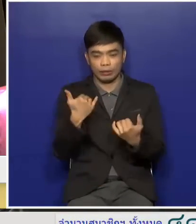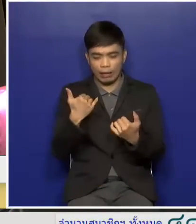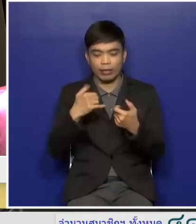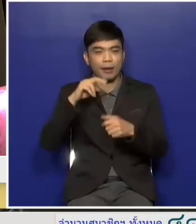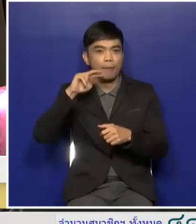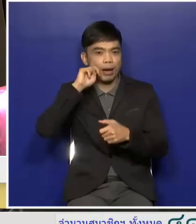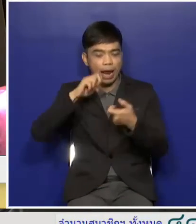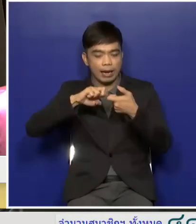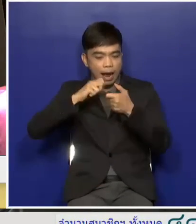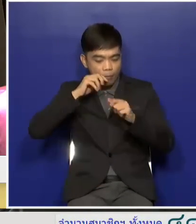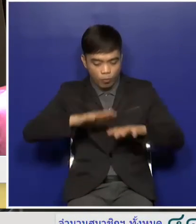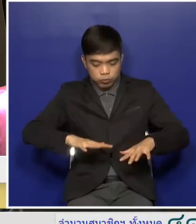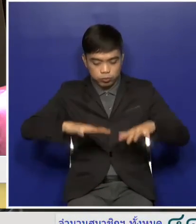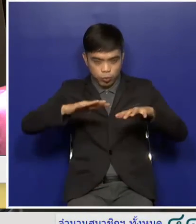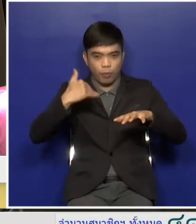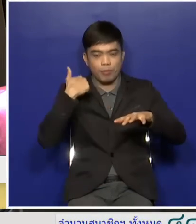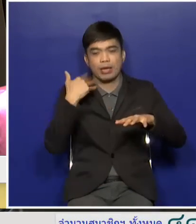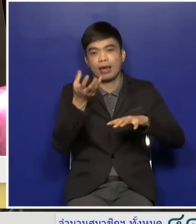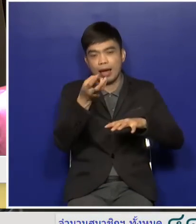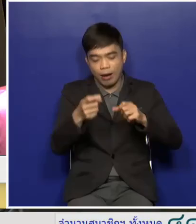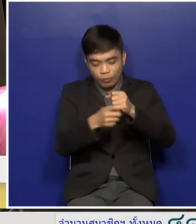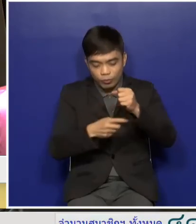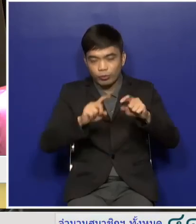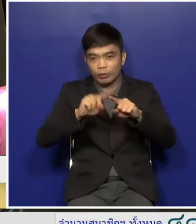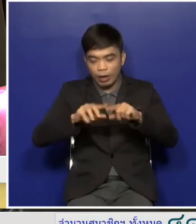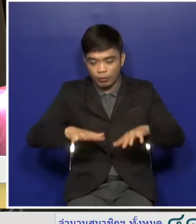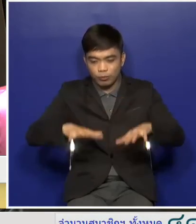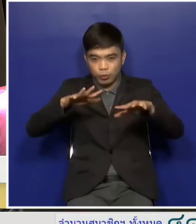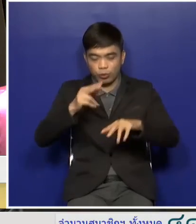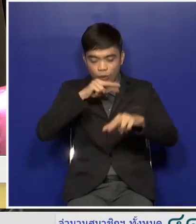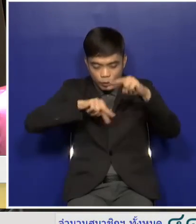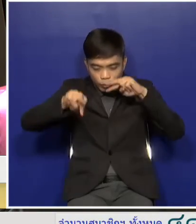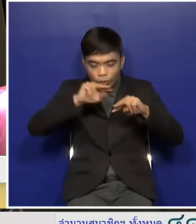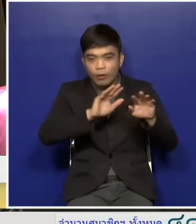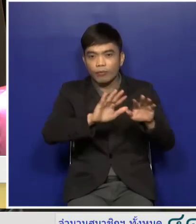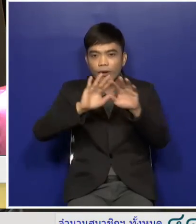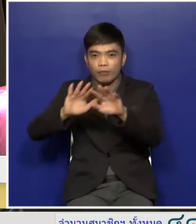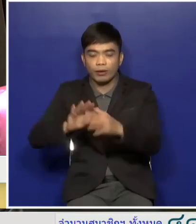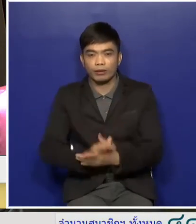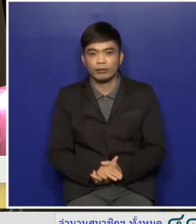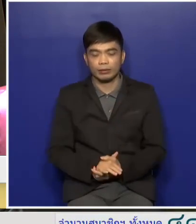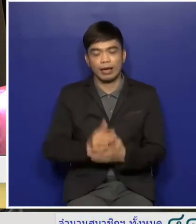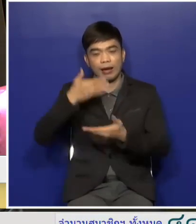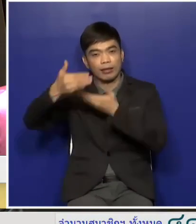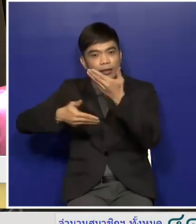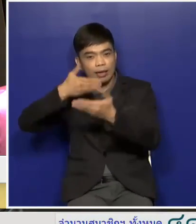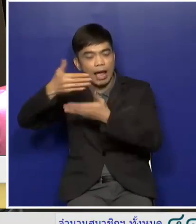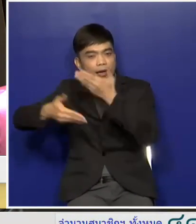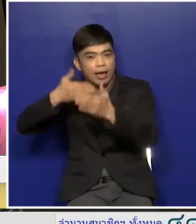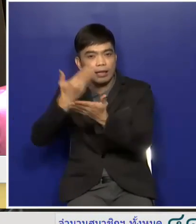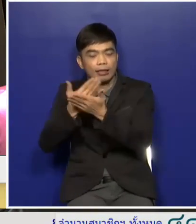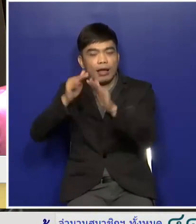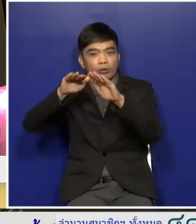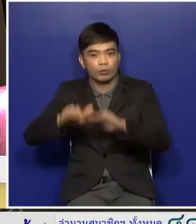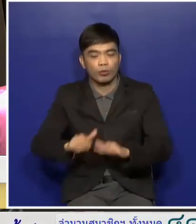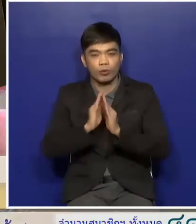ารอยางให้รัฐบาลช่วยดูอะไรเรื่องปัหาข้าวะเรื่องศูนย์ พัข้าว มะเล็พันแล้วก็เรื่องของตลาดที่ไม่พริพอ ครั